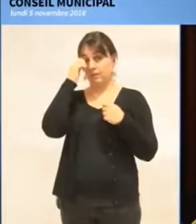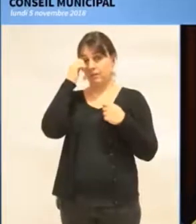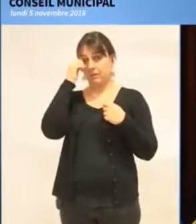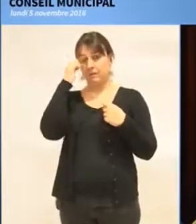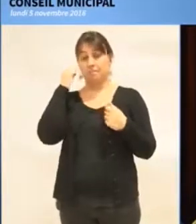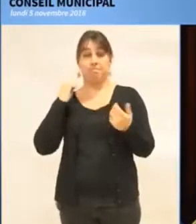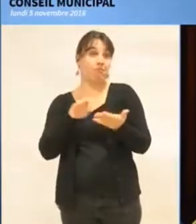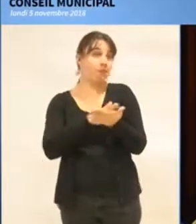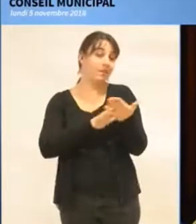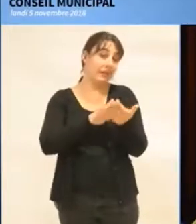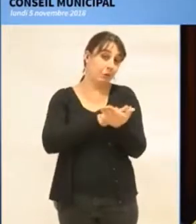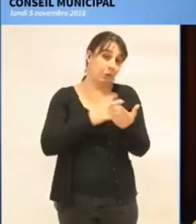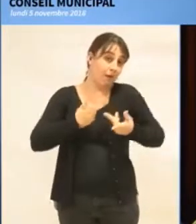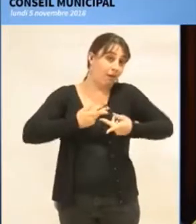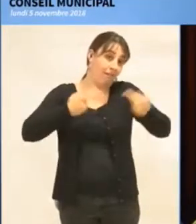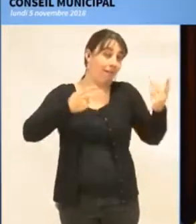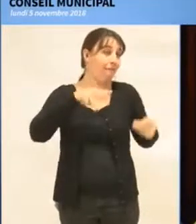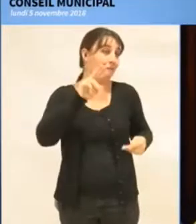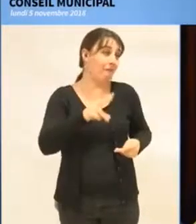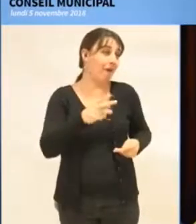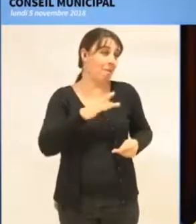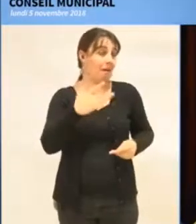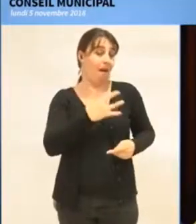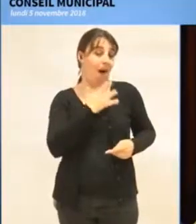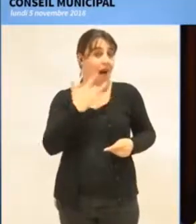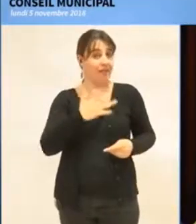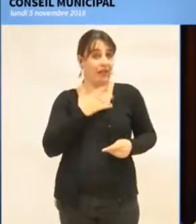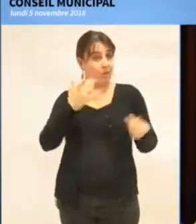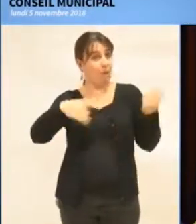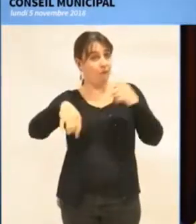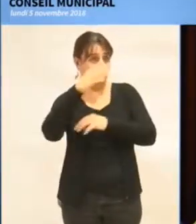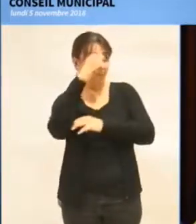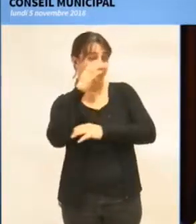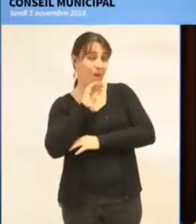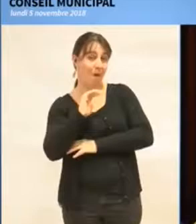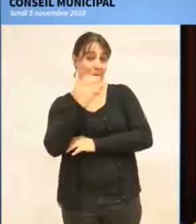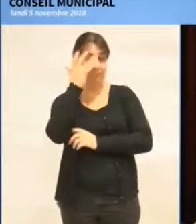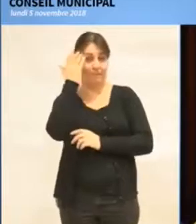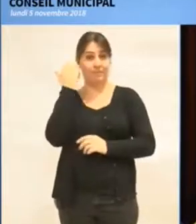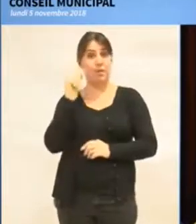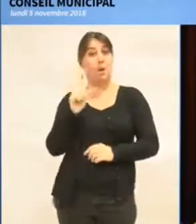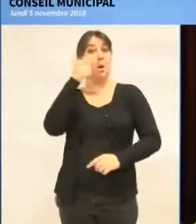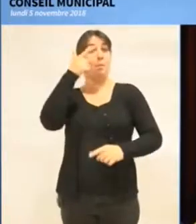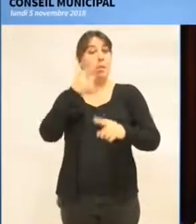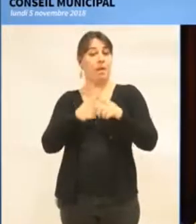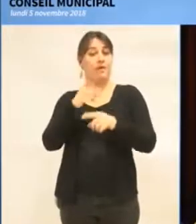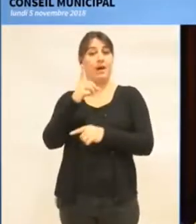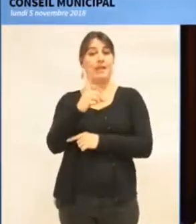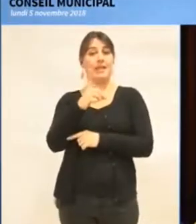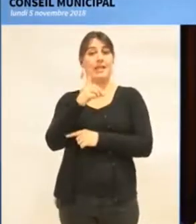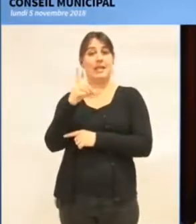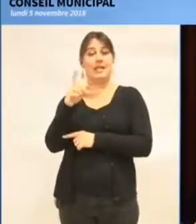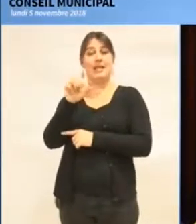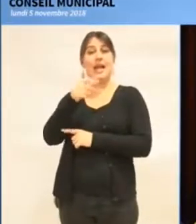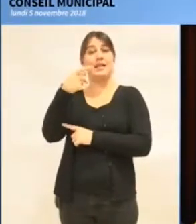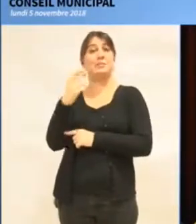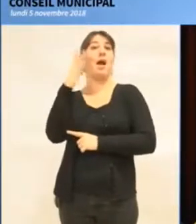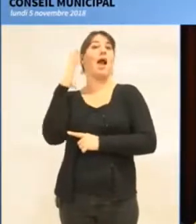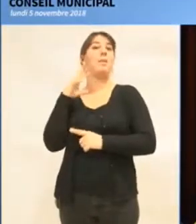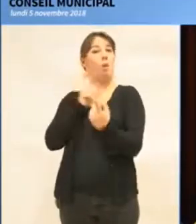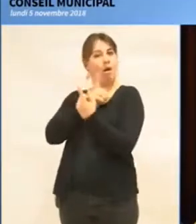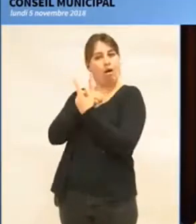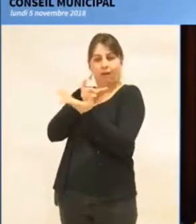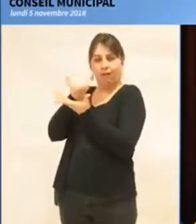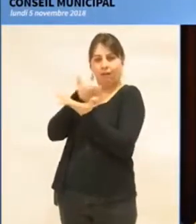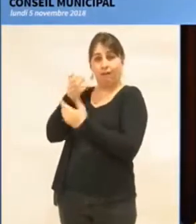parler, mais je crois que c'est intéressant de l'entendre, de mon premier échange avec le DDSP de l'époque, qui me